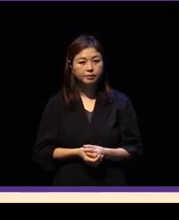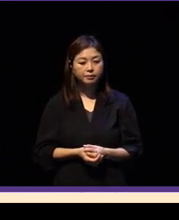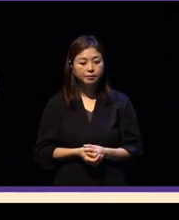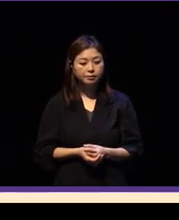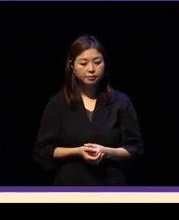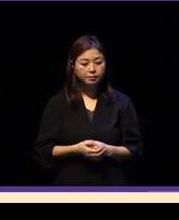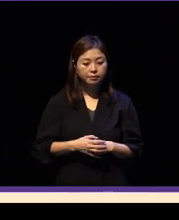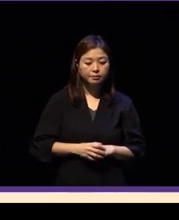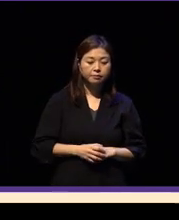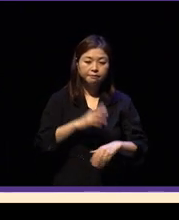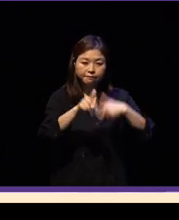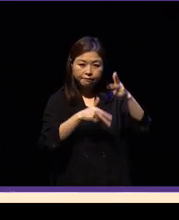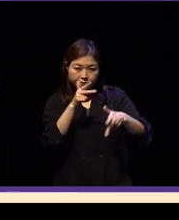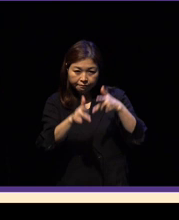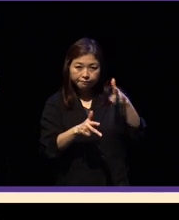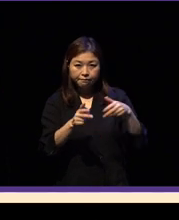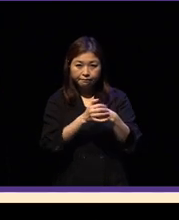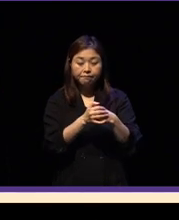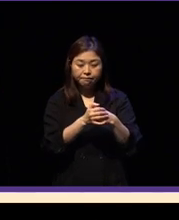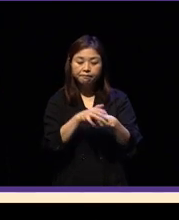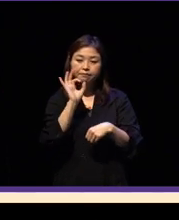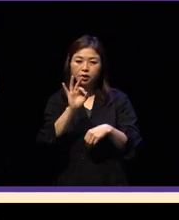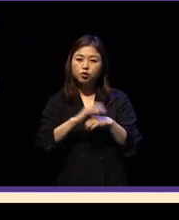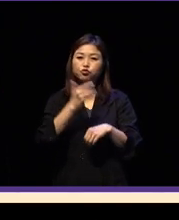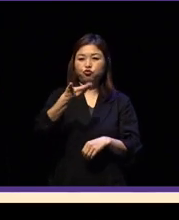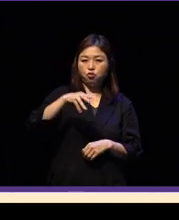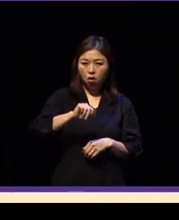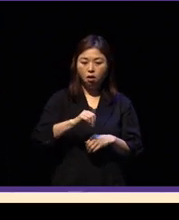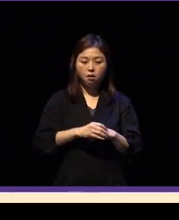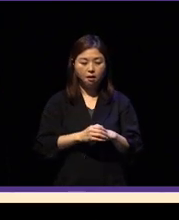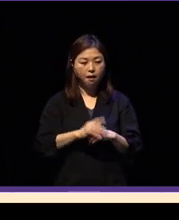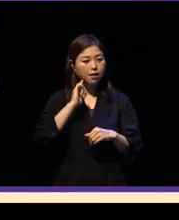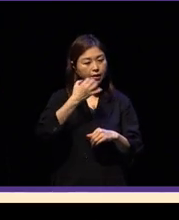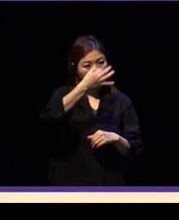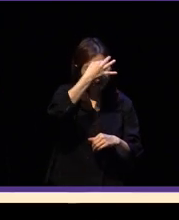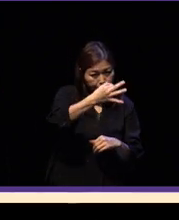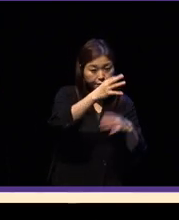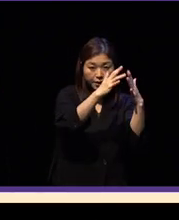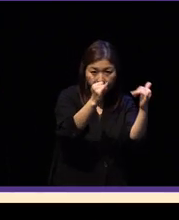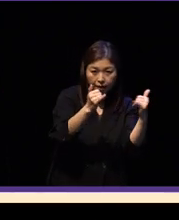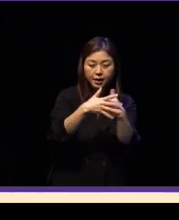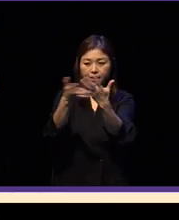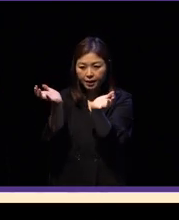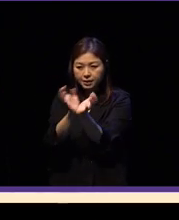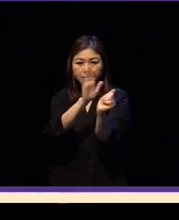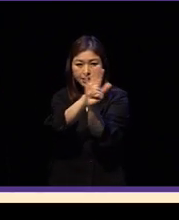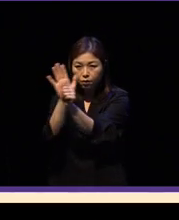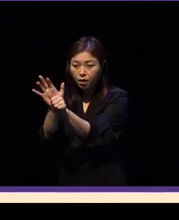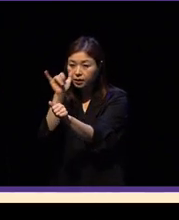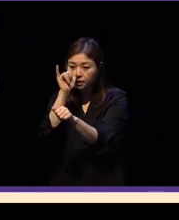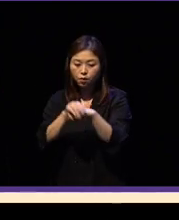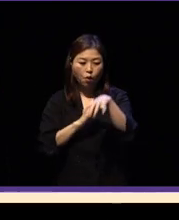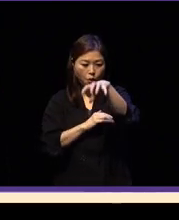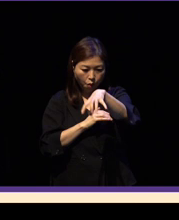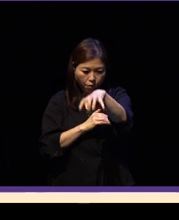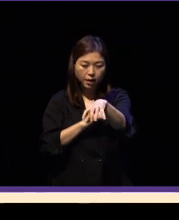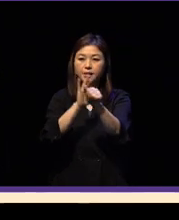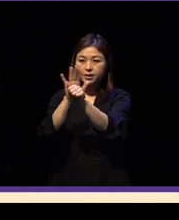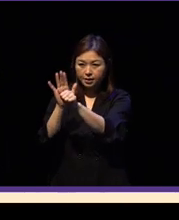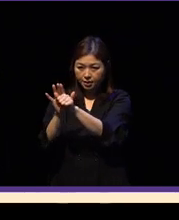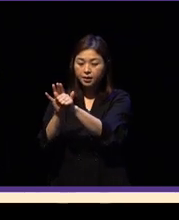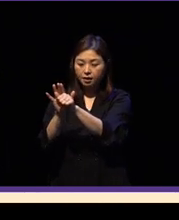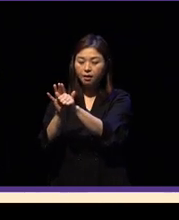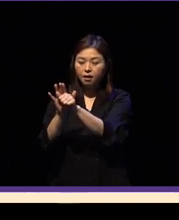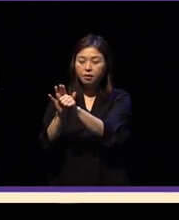주체사업은 총 9억원 예산으로 예술과 단체를 지원한 사업 그리고 공간을 지원하는 사업 크게